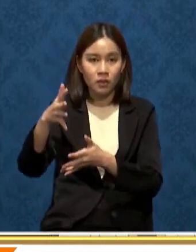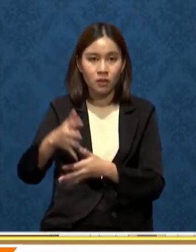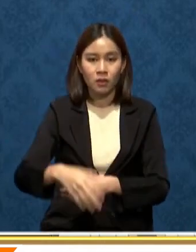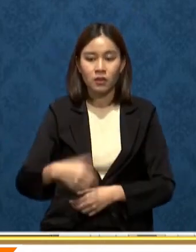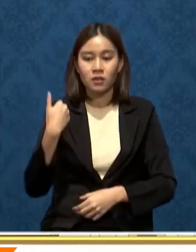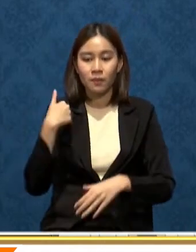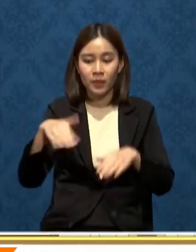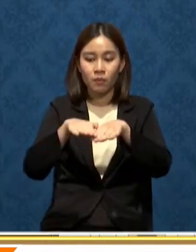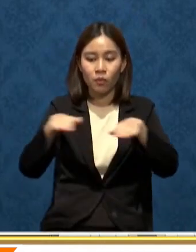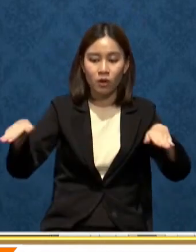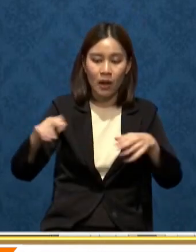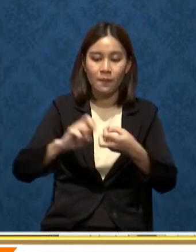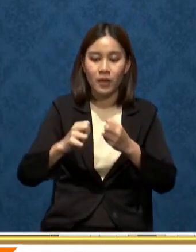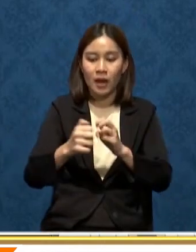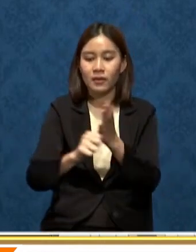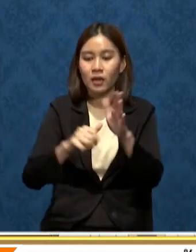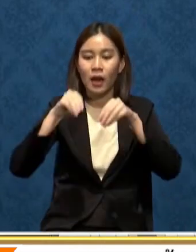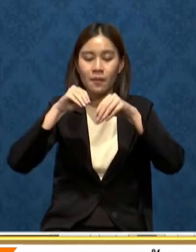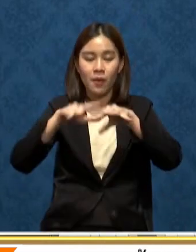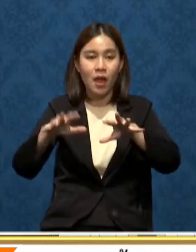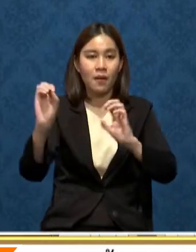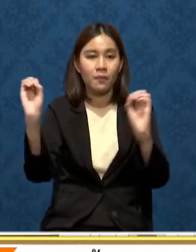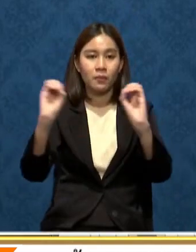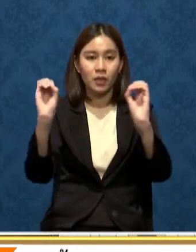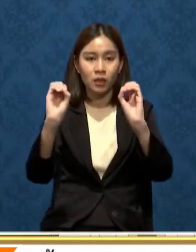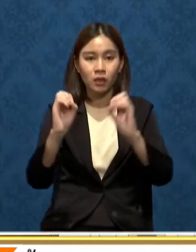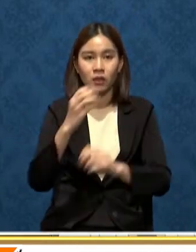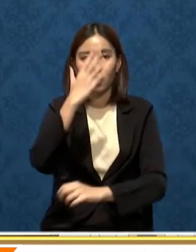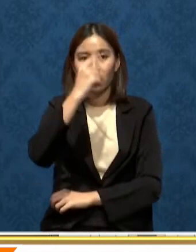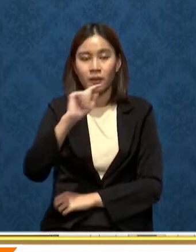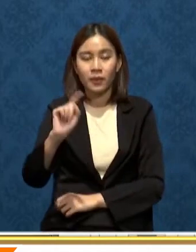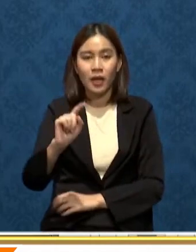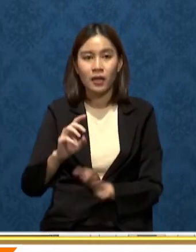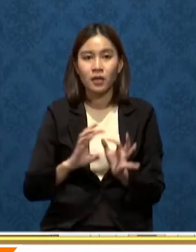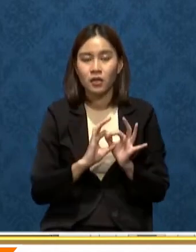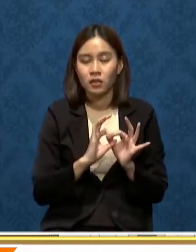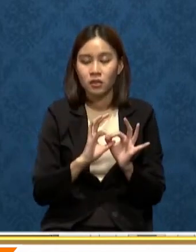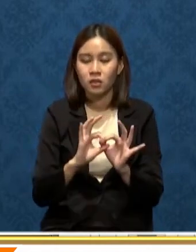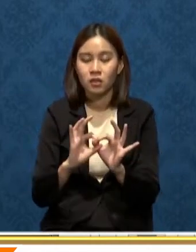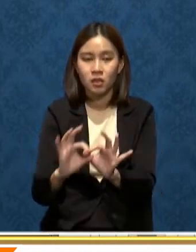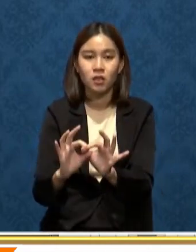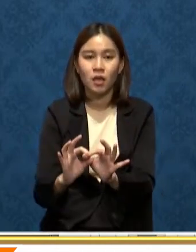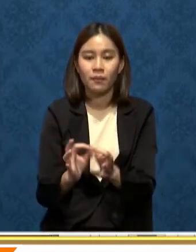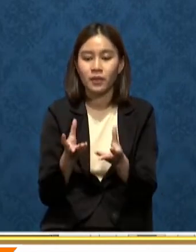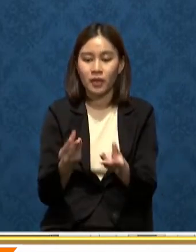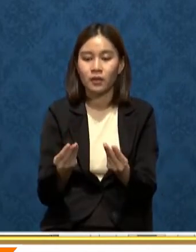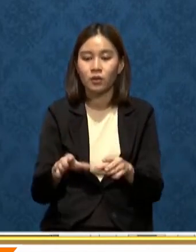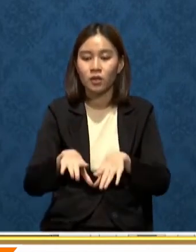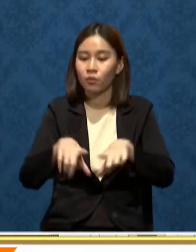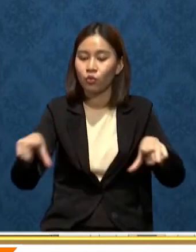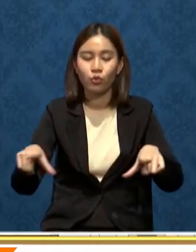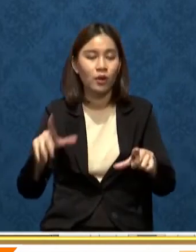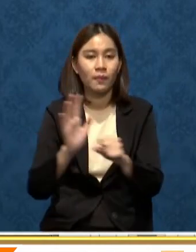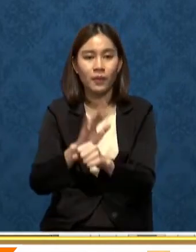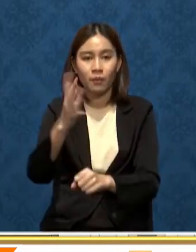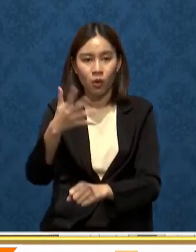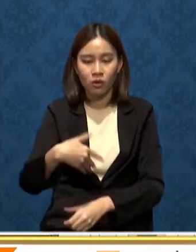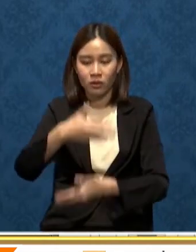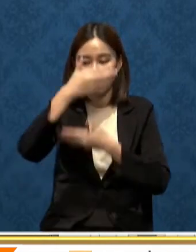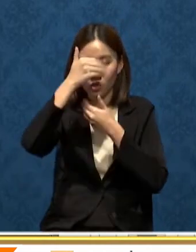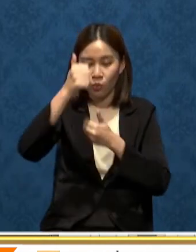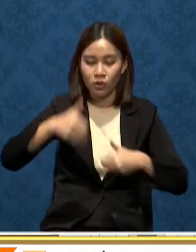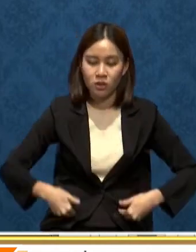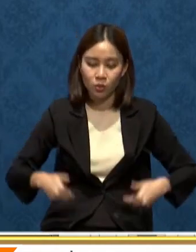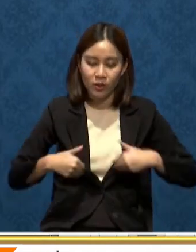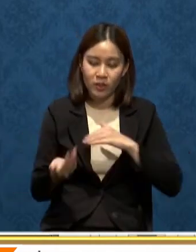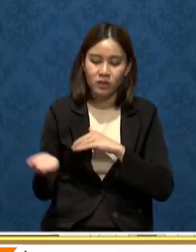จะออกมาถการแก้ปัหาเห่านี้เลยเนองจากท่านไมได้ยิตโยงต่อพื้นที่มากพอที่จะมาสนใจความเป็ค